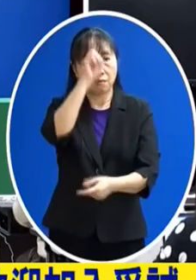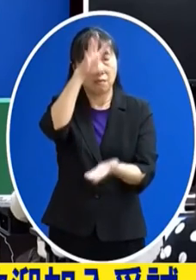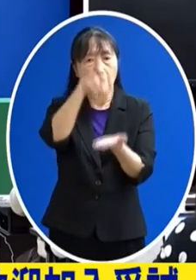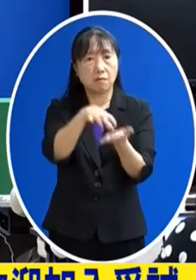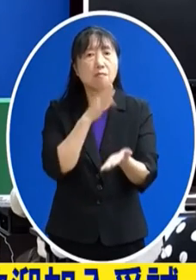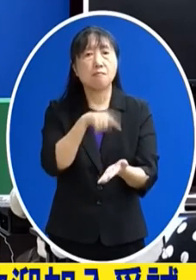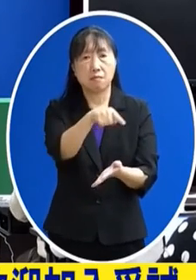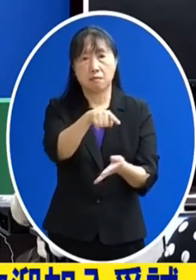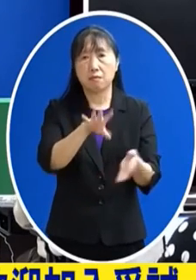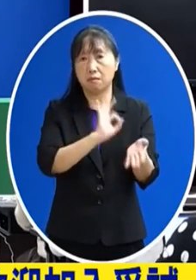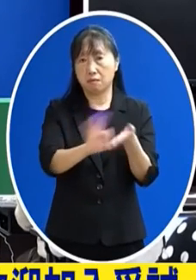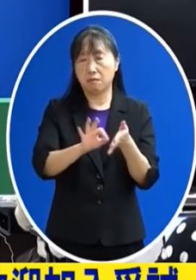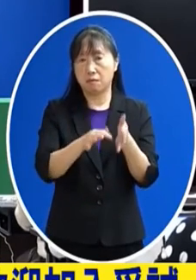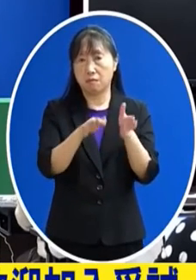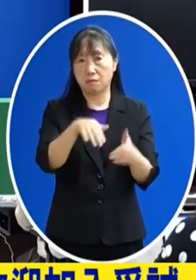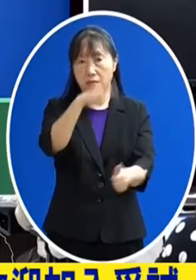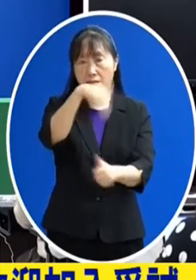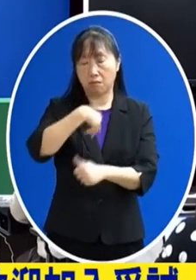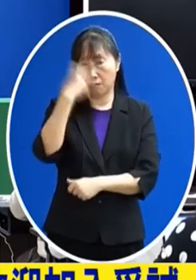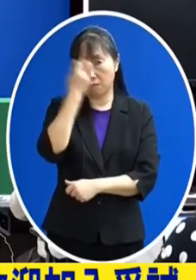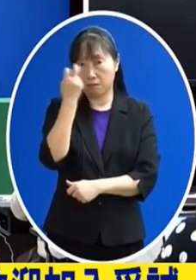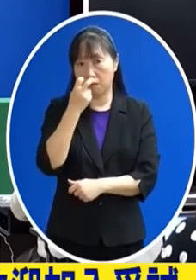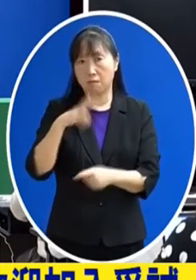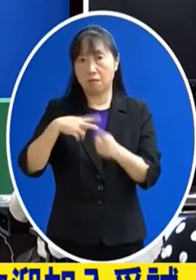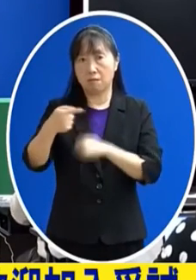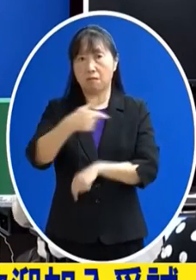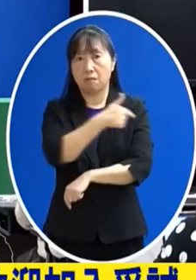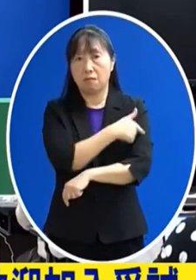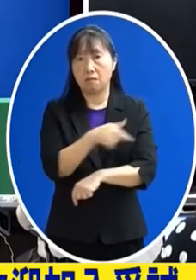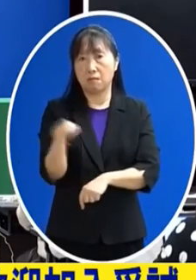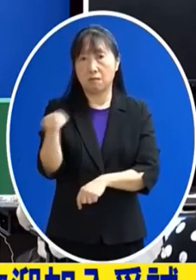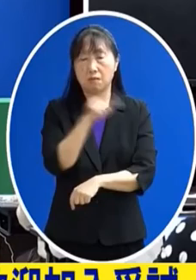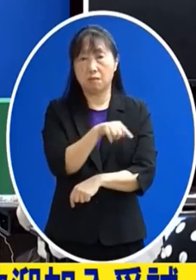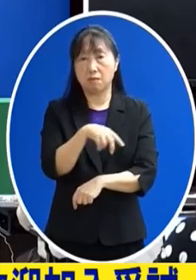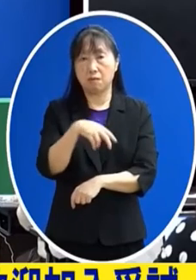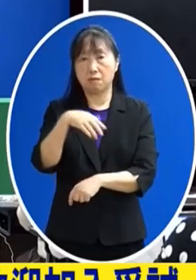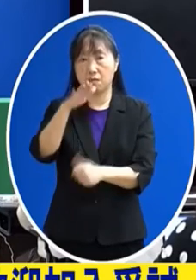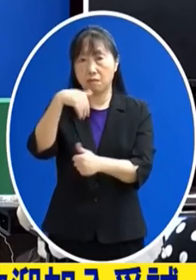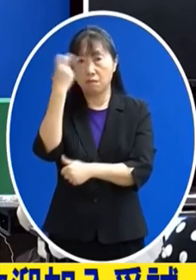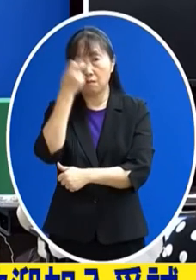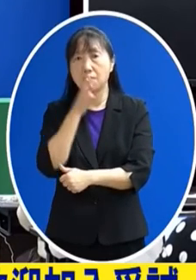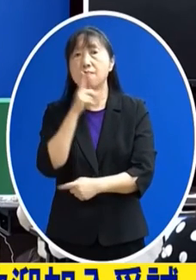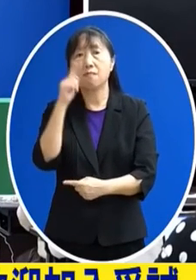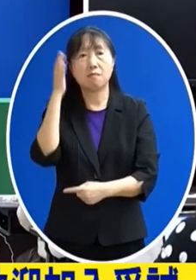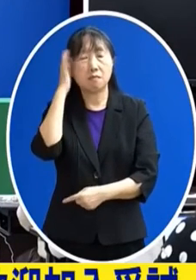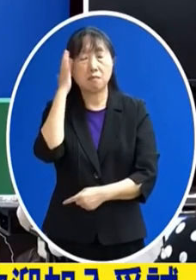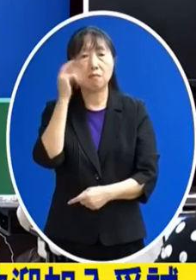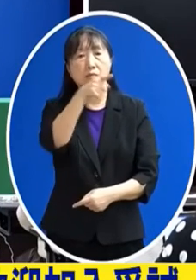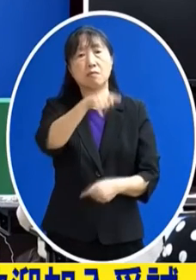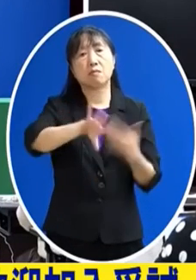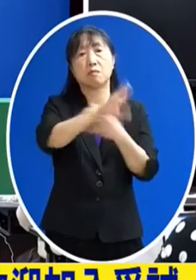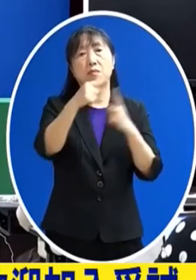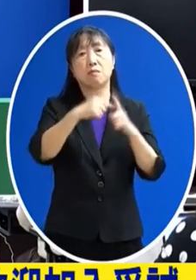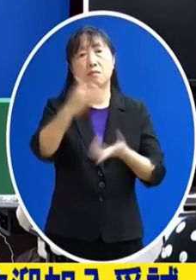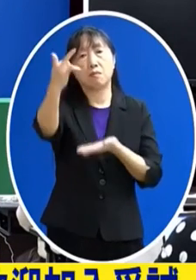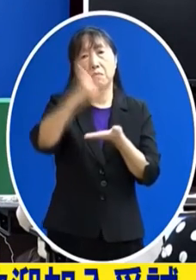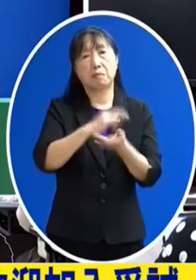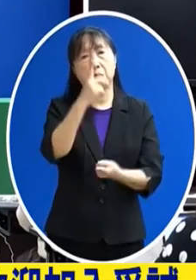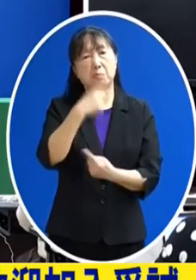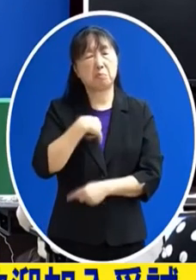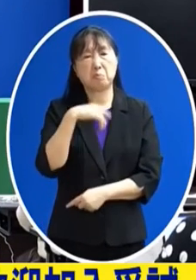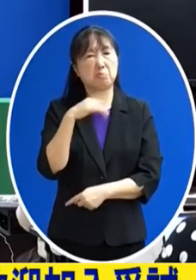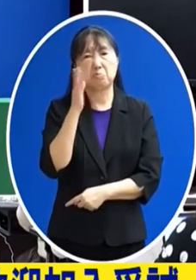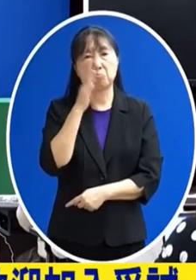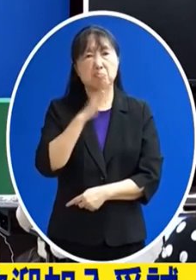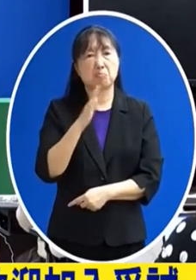疫的繁琐？就是把检疫比起疫苗护照还要更加的繁琐，那会降低外籍人士来台的意愿，会影响到台